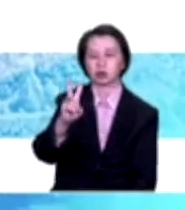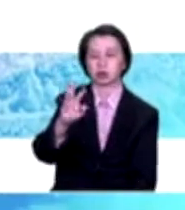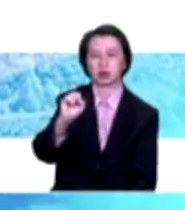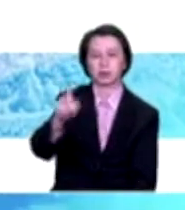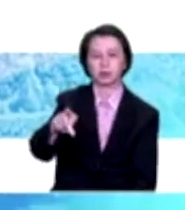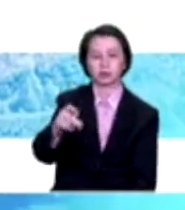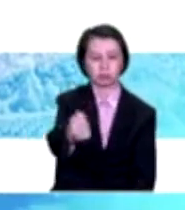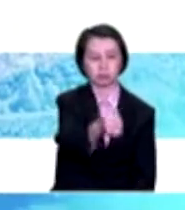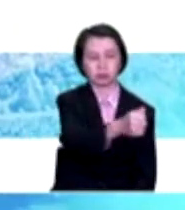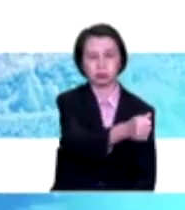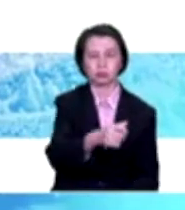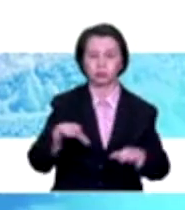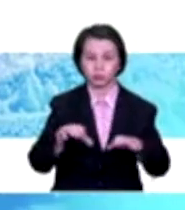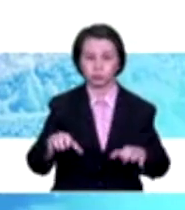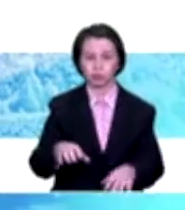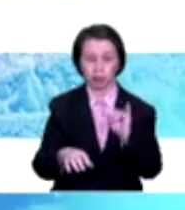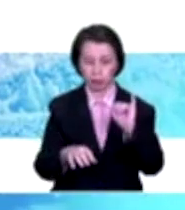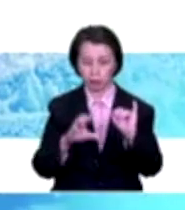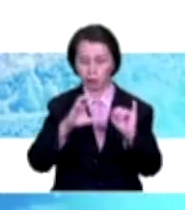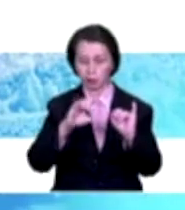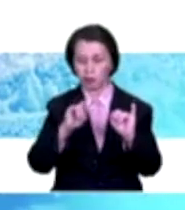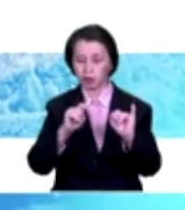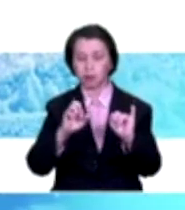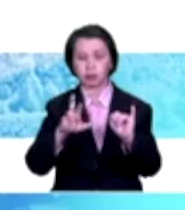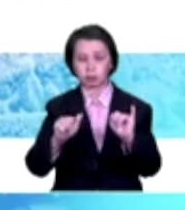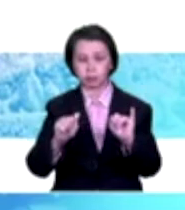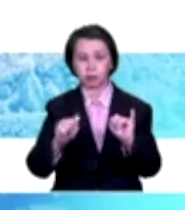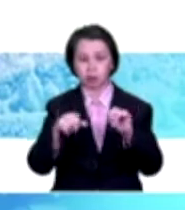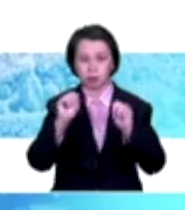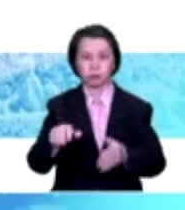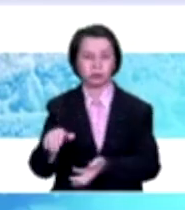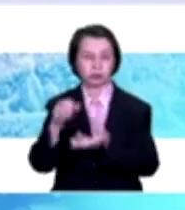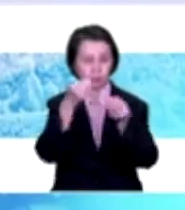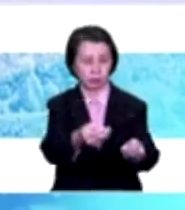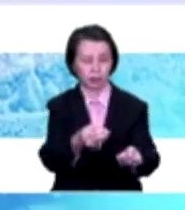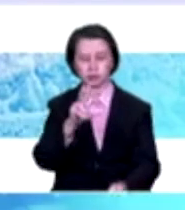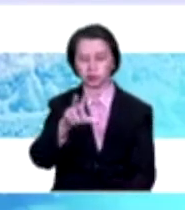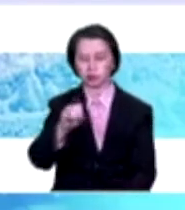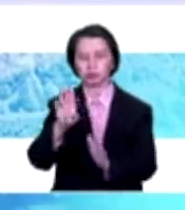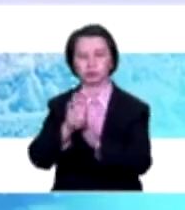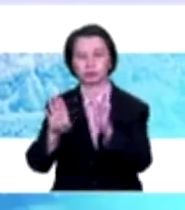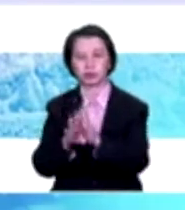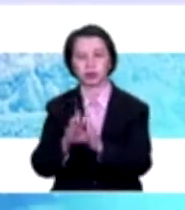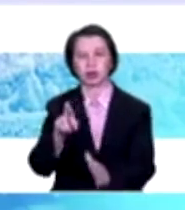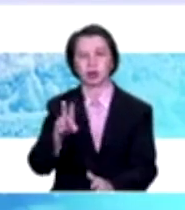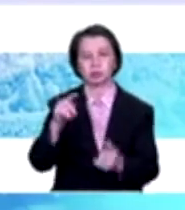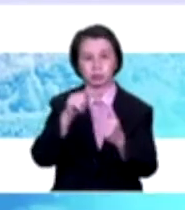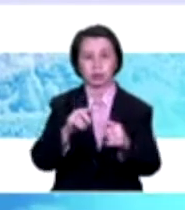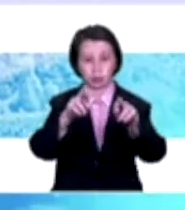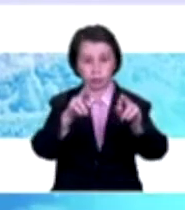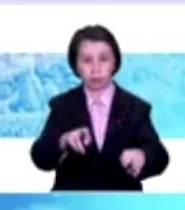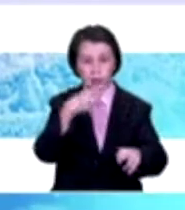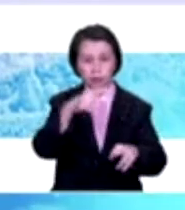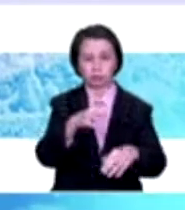ahli. Pelaksanaan iCitra ini dijangka dapat menyalurkan RM30 bilion kepada rakyat